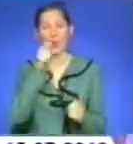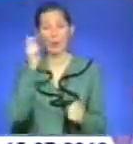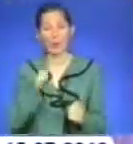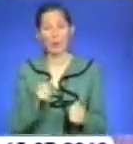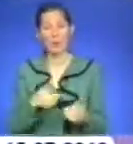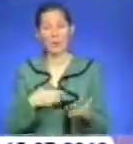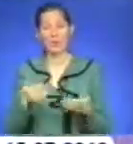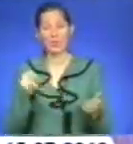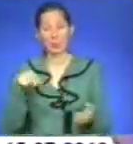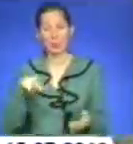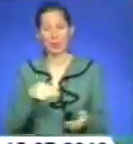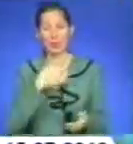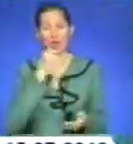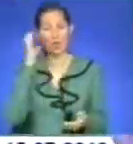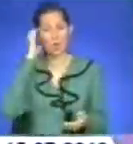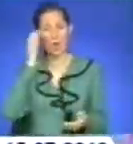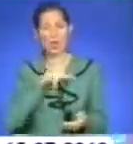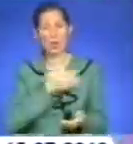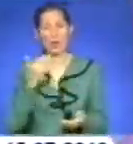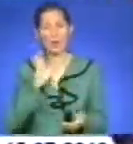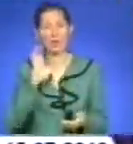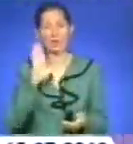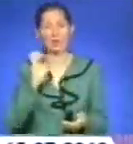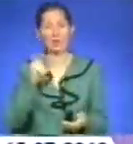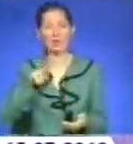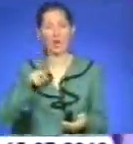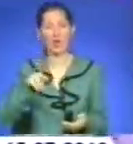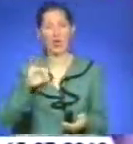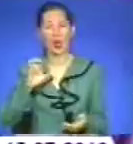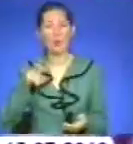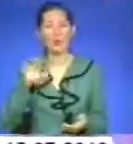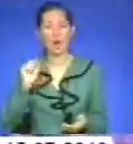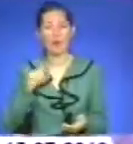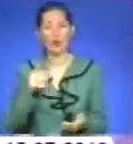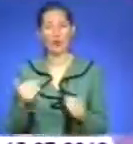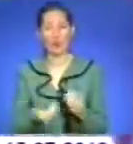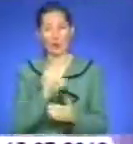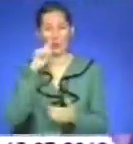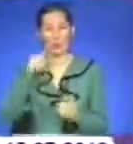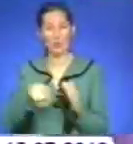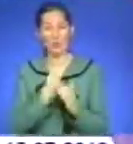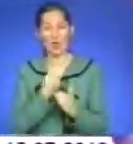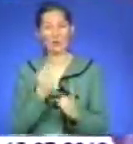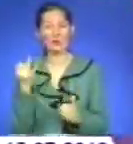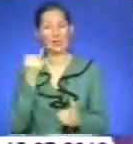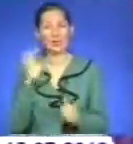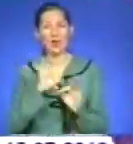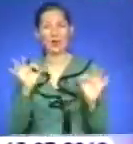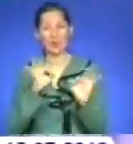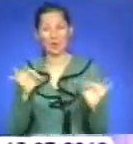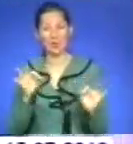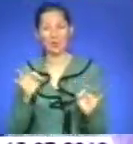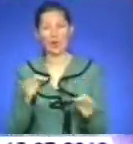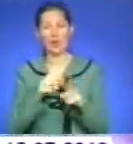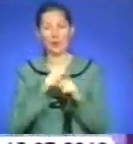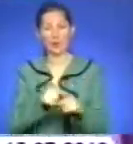слухали проповідь Святослава? Так. Що нового для себе дізналися? Цікаво розказував, відповідав на запитання